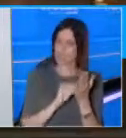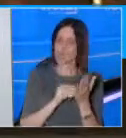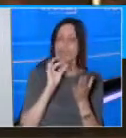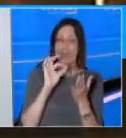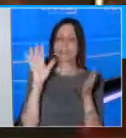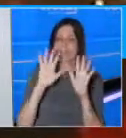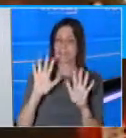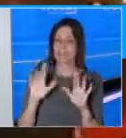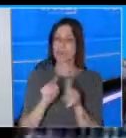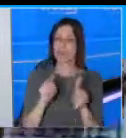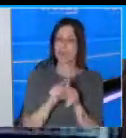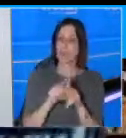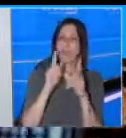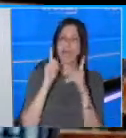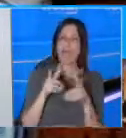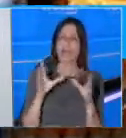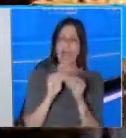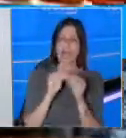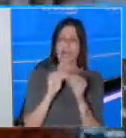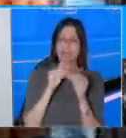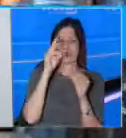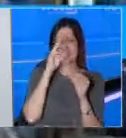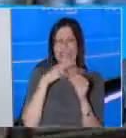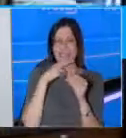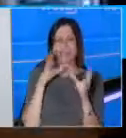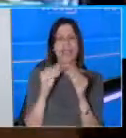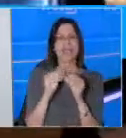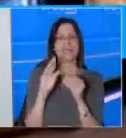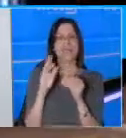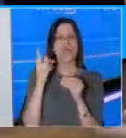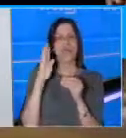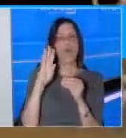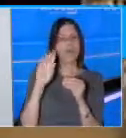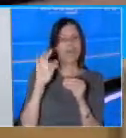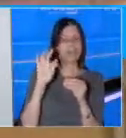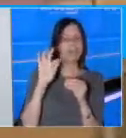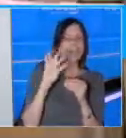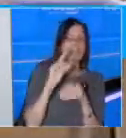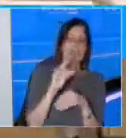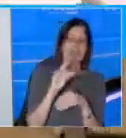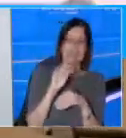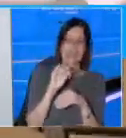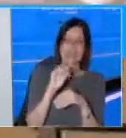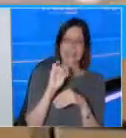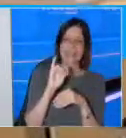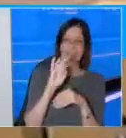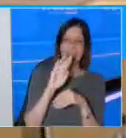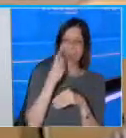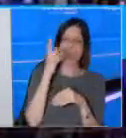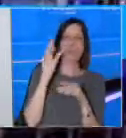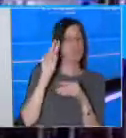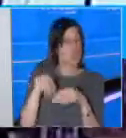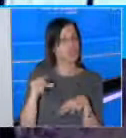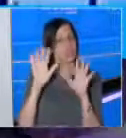סרטים כמו מלחמה עם סבא, עם רוברט דה נירו, קומדיה עם אומה טורמן. אז יש סרטים.